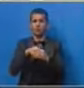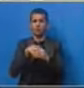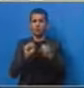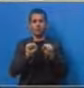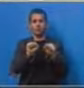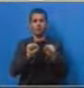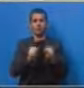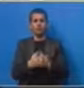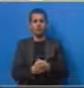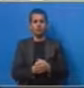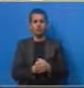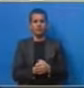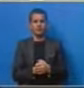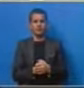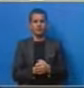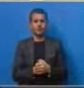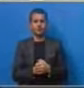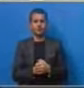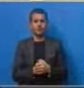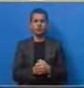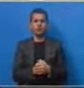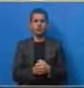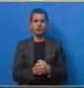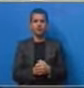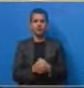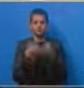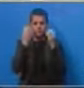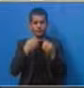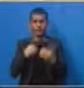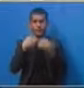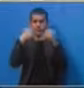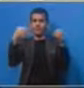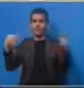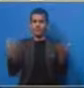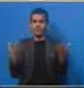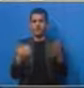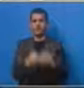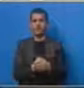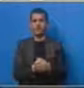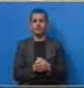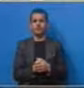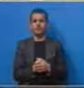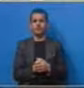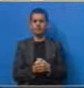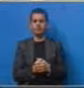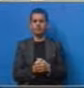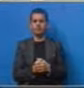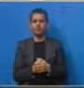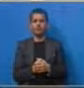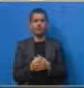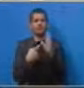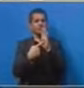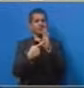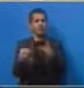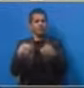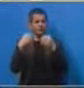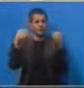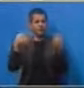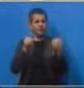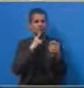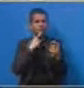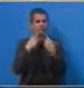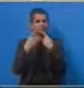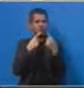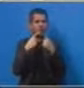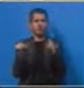kundër. Zotëri deputet, kjo që sapo lexova është proces verbali i